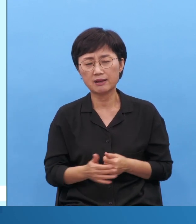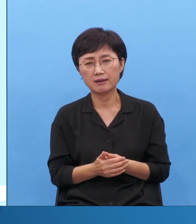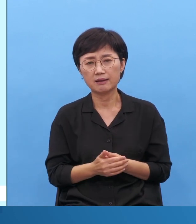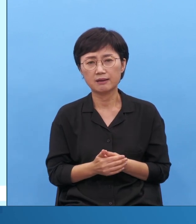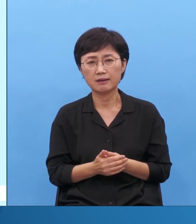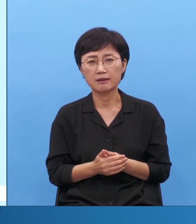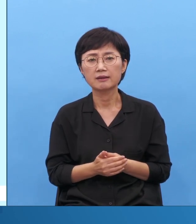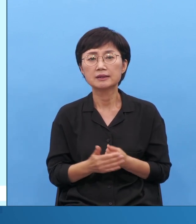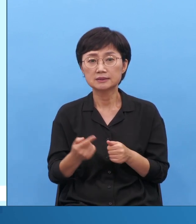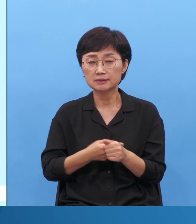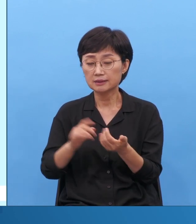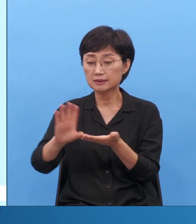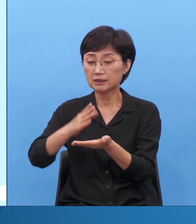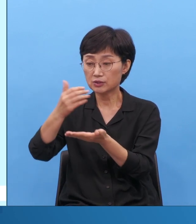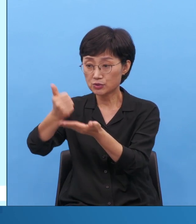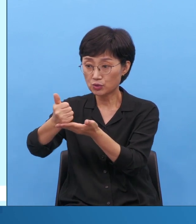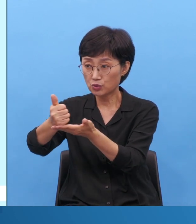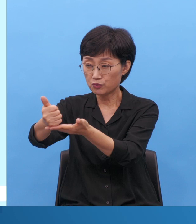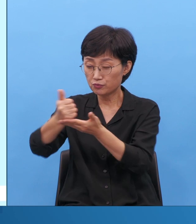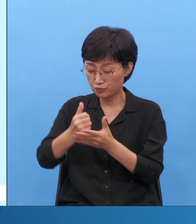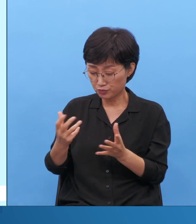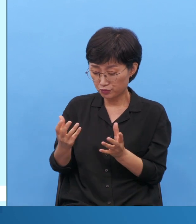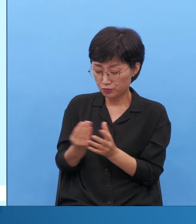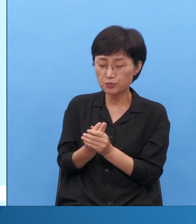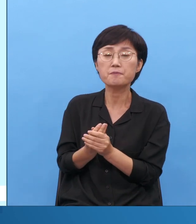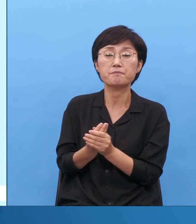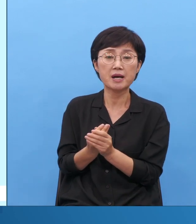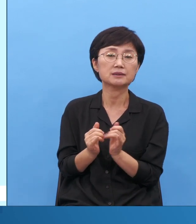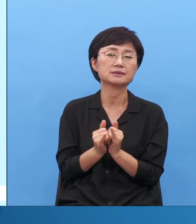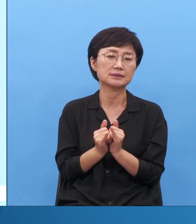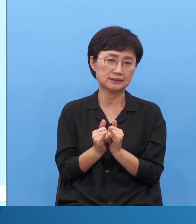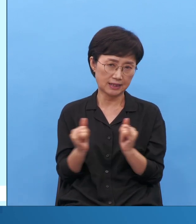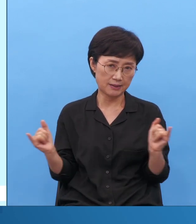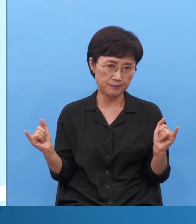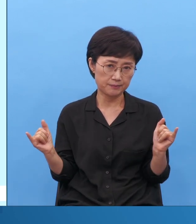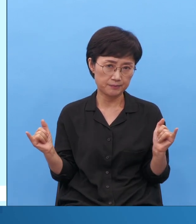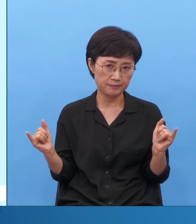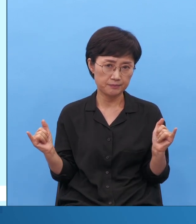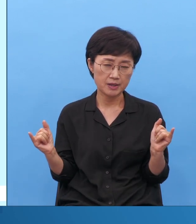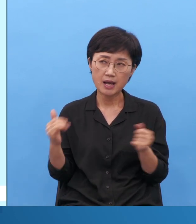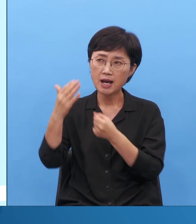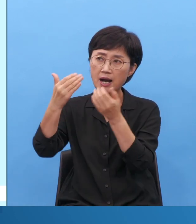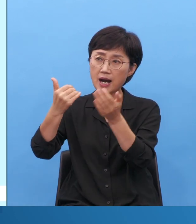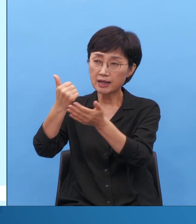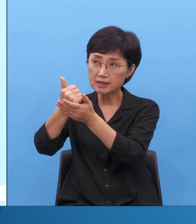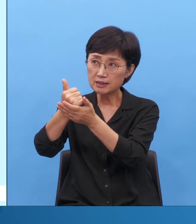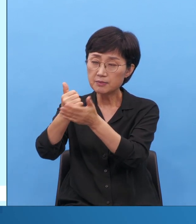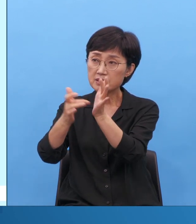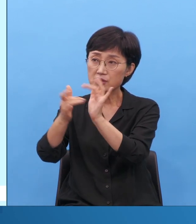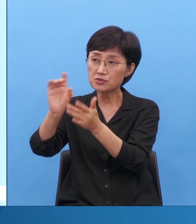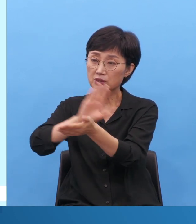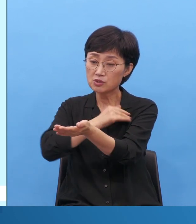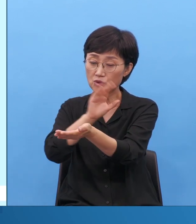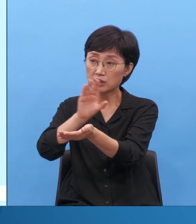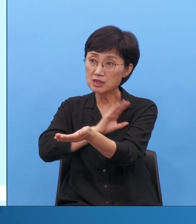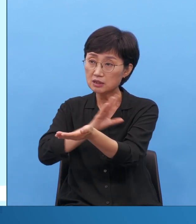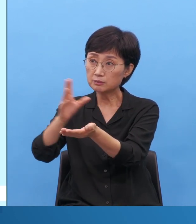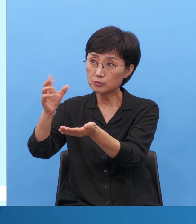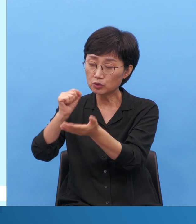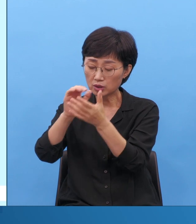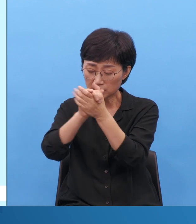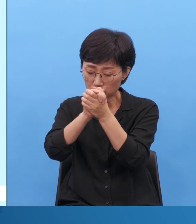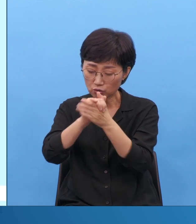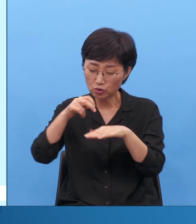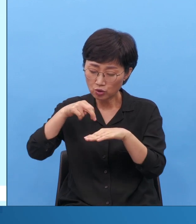따라서 그리스도로 완전 답이 난 남은 자, 그 이름의 권세로 하나님 나라를 누리는 순례자, 성삼위